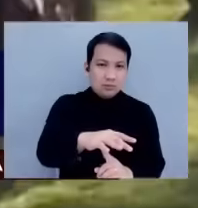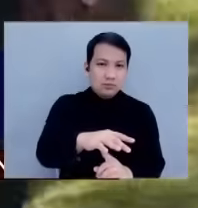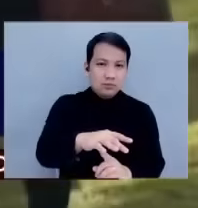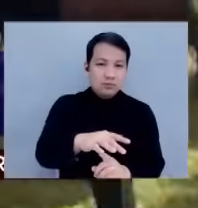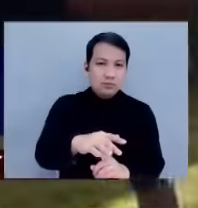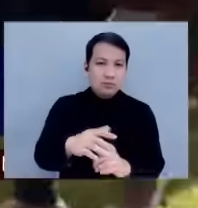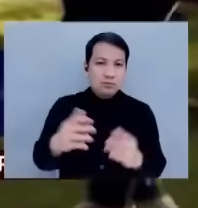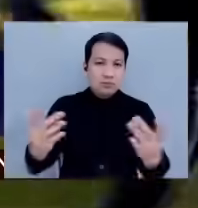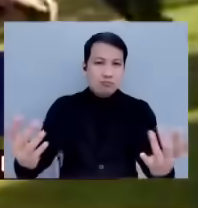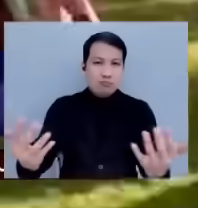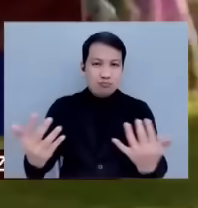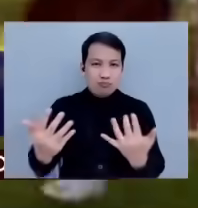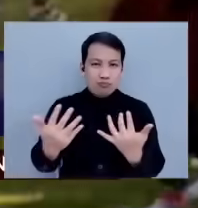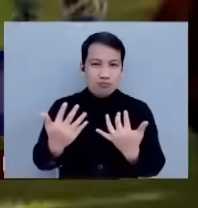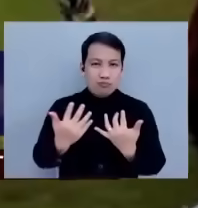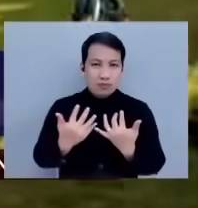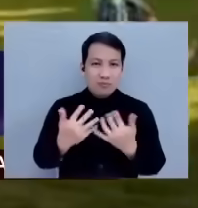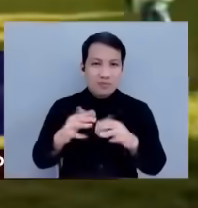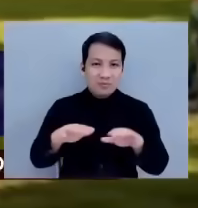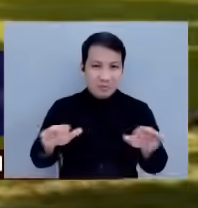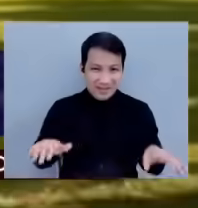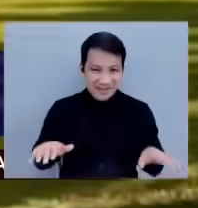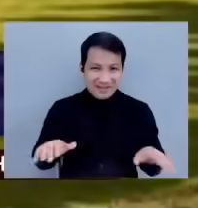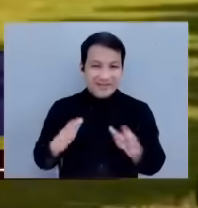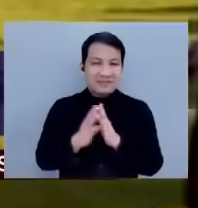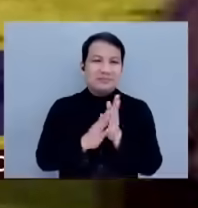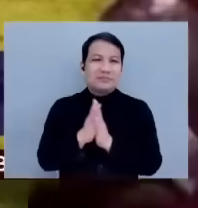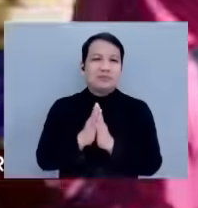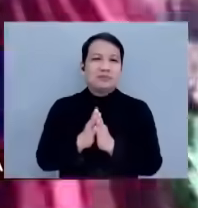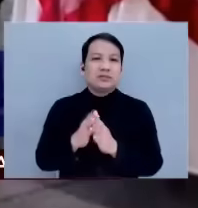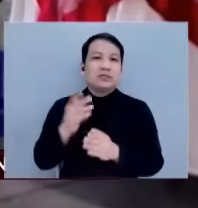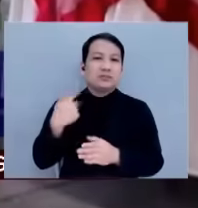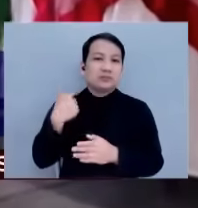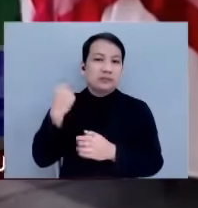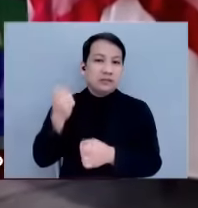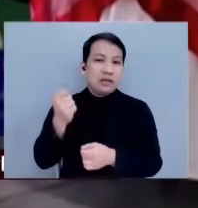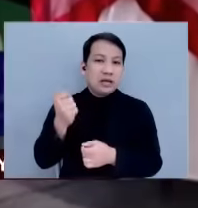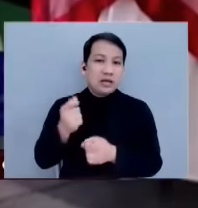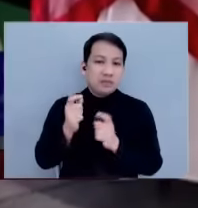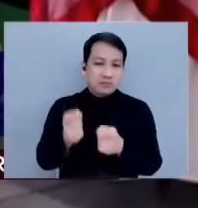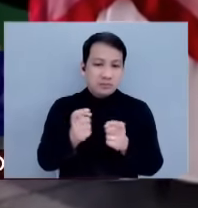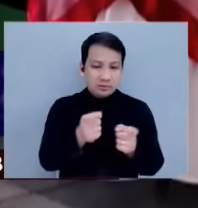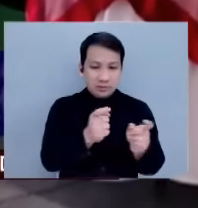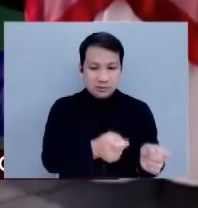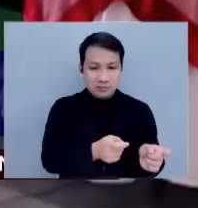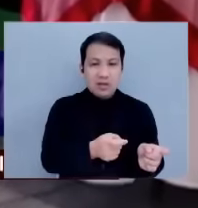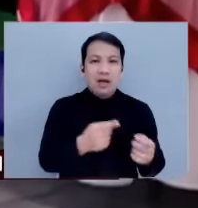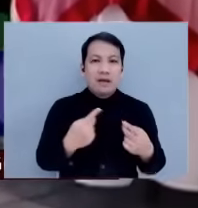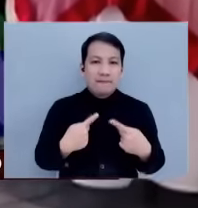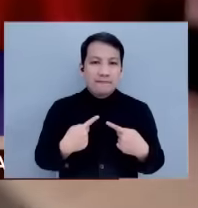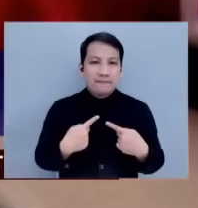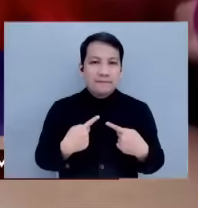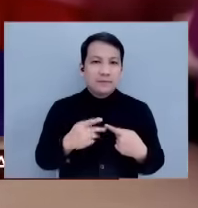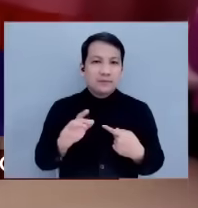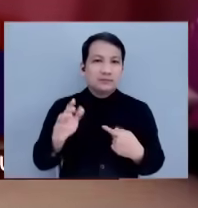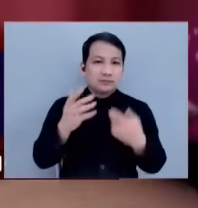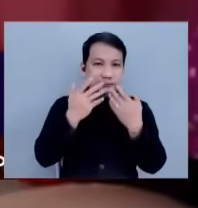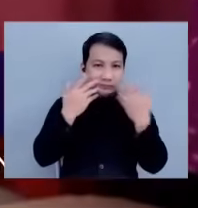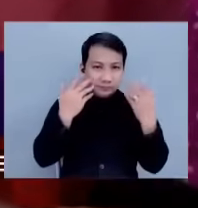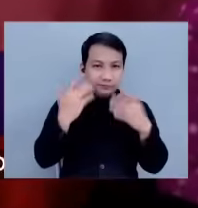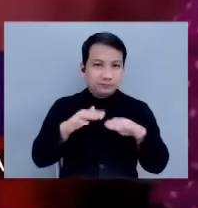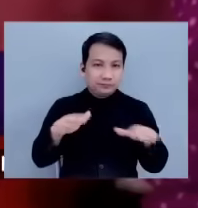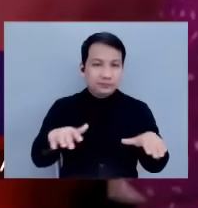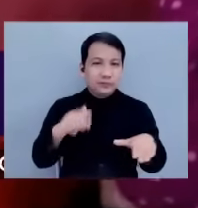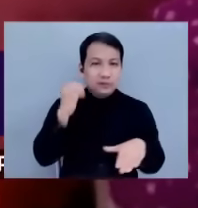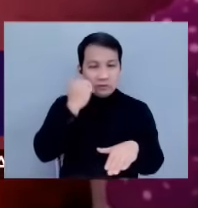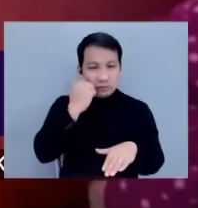siyang sinalubong ng mga bata. Siyempre, may dalang regalo si Santa Claus. Kahit papano ay napangiti niya mga batang araw-araw